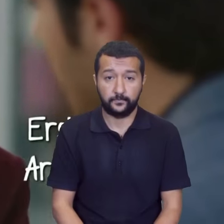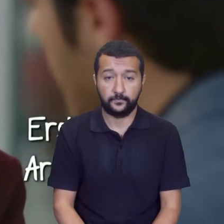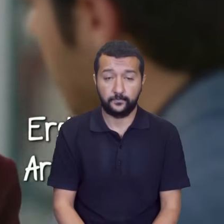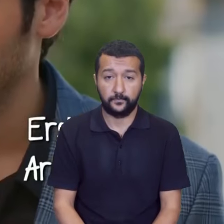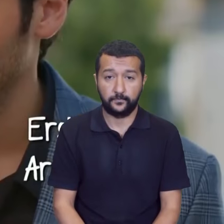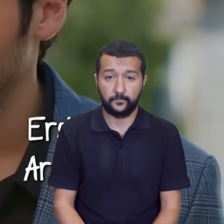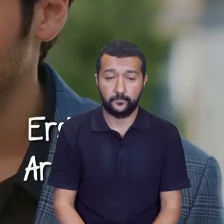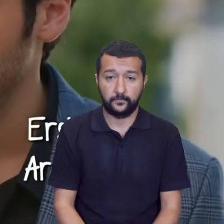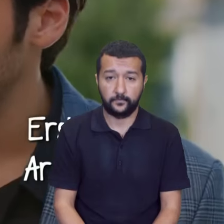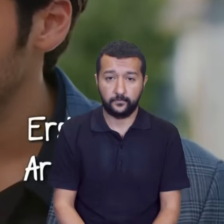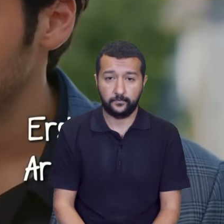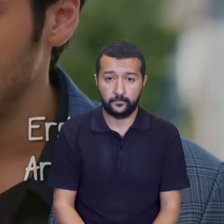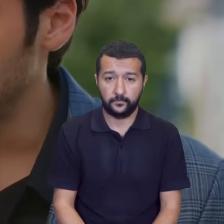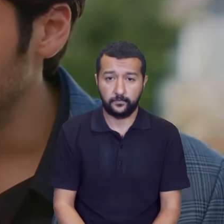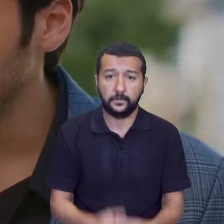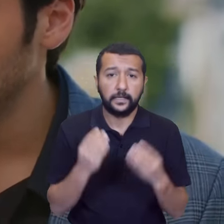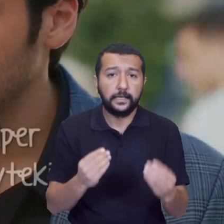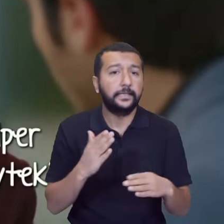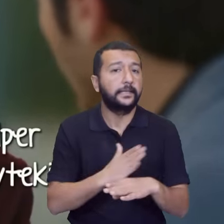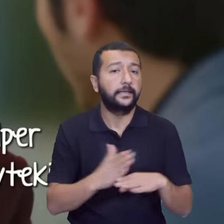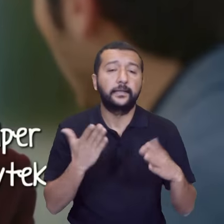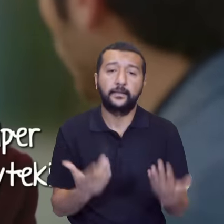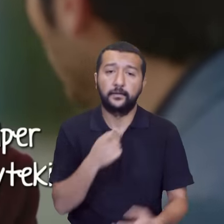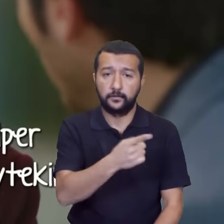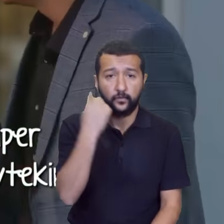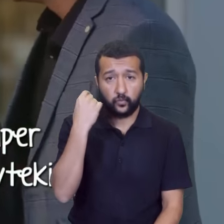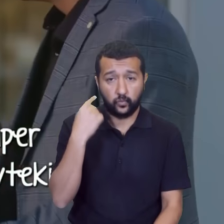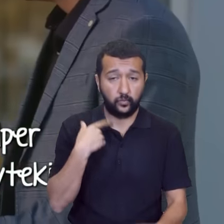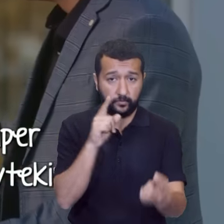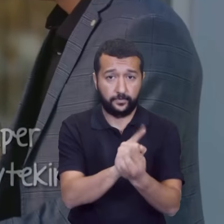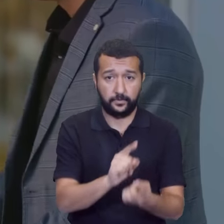Gözlerini kaçırarak başını salladı. Bir de niye? Yani daha dün